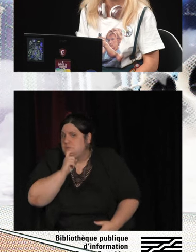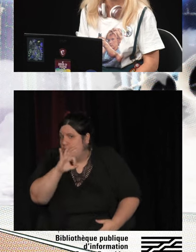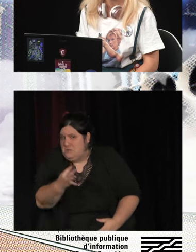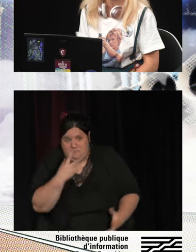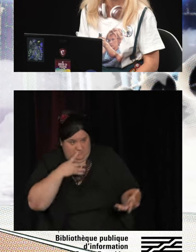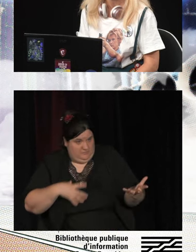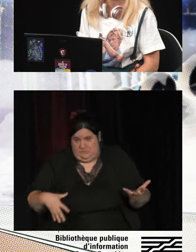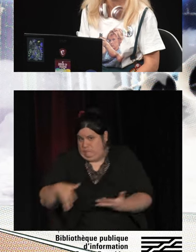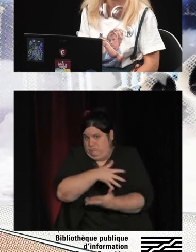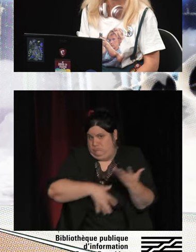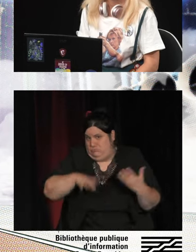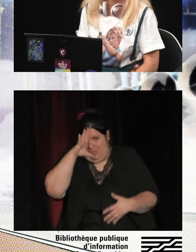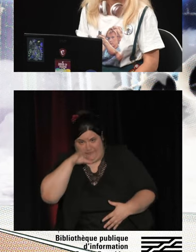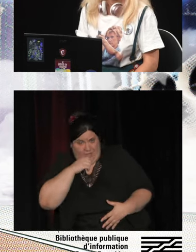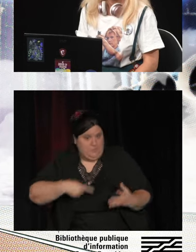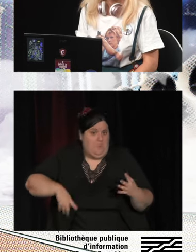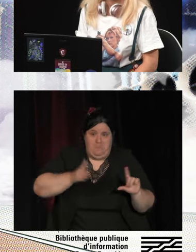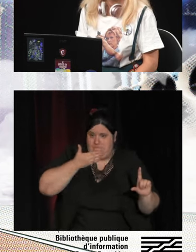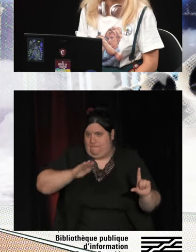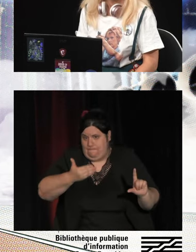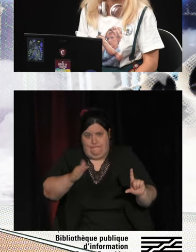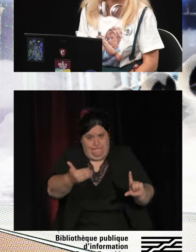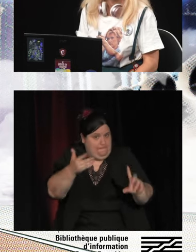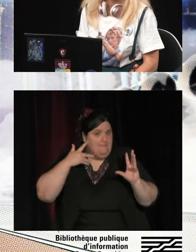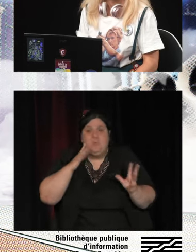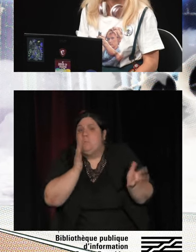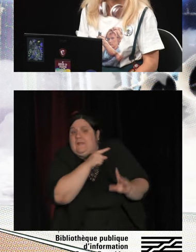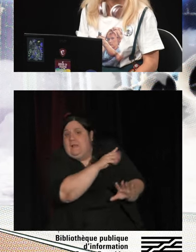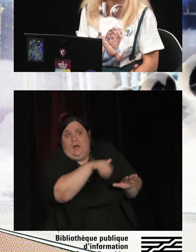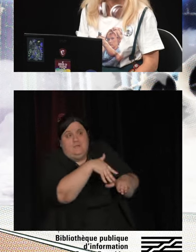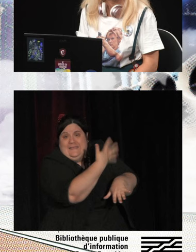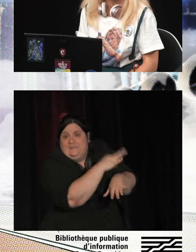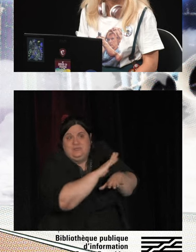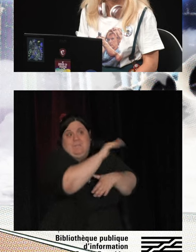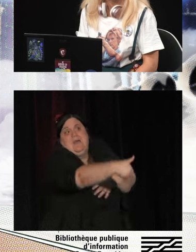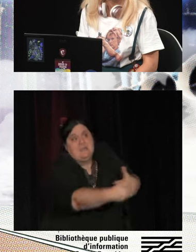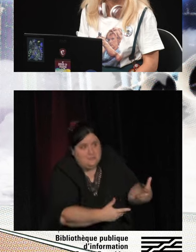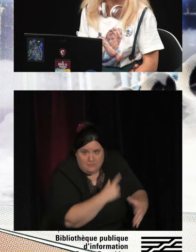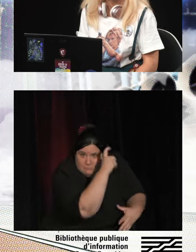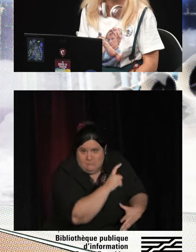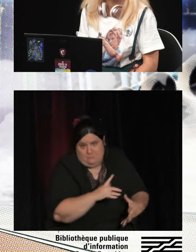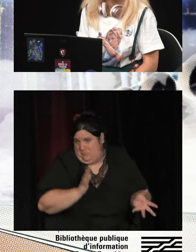Mario World peut-être dans un quart d'heure. Hein, on sait pas. On sait pas. Pourquoi est-ce que le jeu me déteste? Pourquoi est-ce que ça ne va